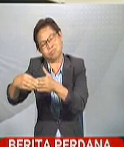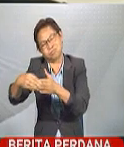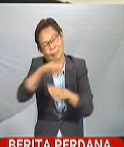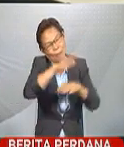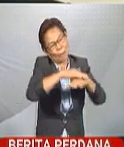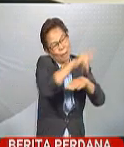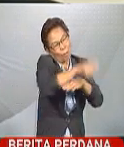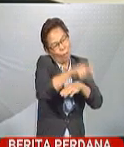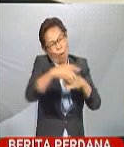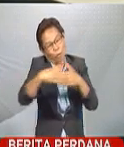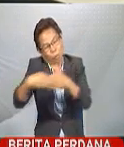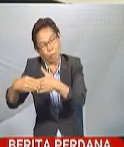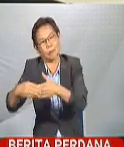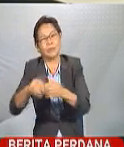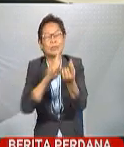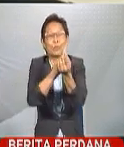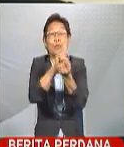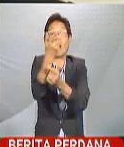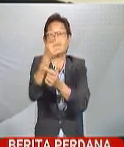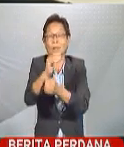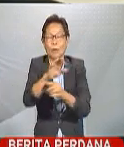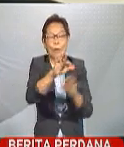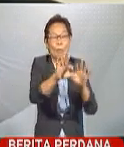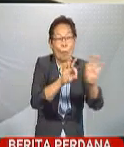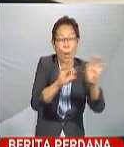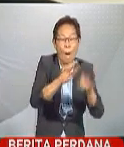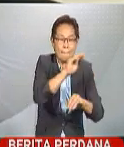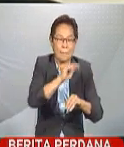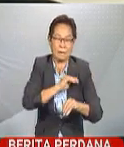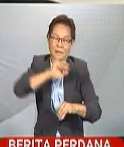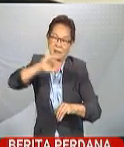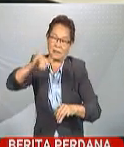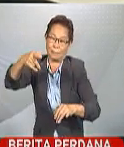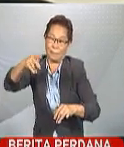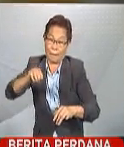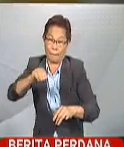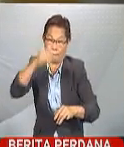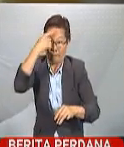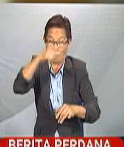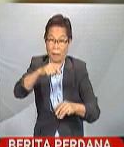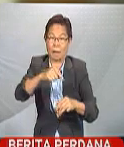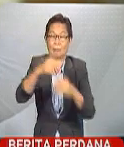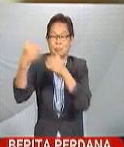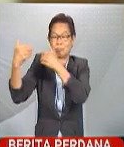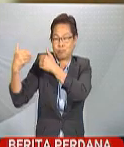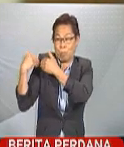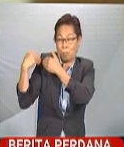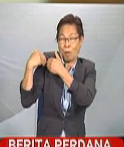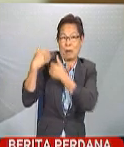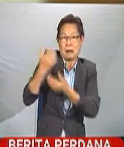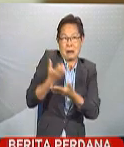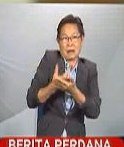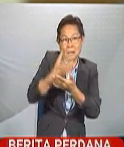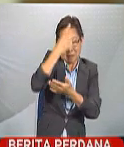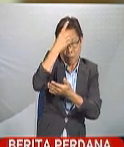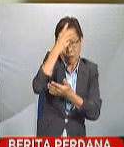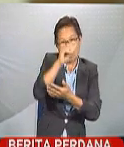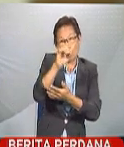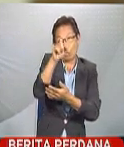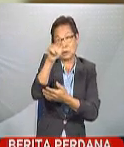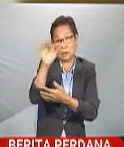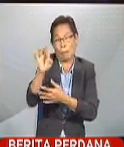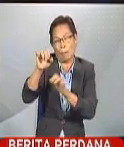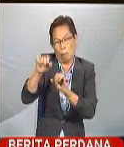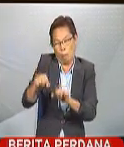beliau yang ditemui arcien berkata pelantikan menteri di jabatan Perdana Menteri pagi portofolio economy Dato Sri Musthafa Muhammad